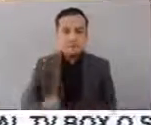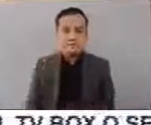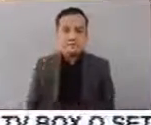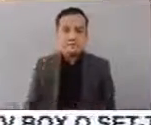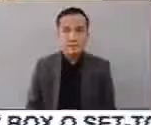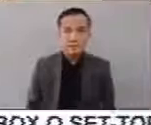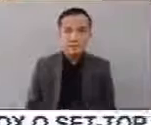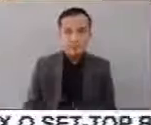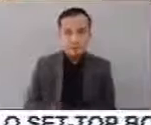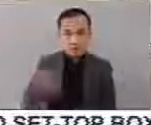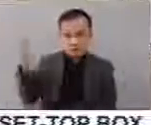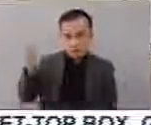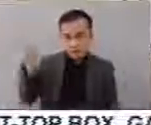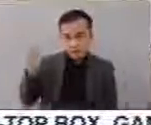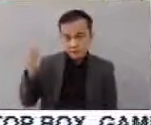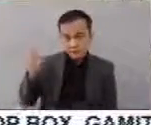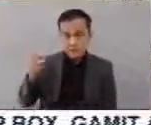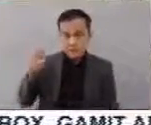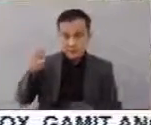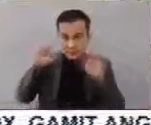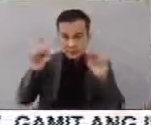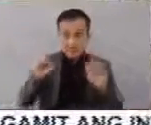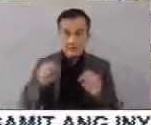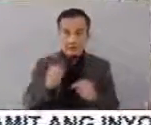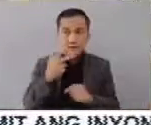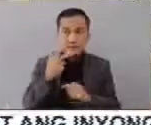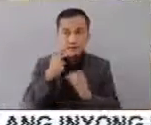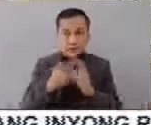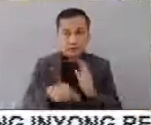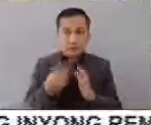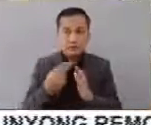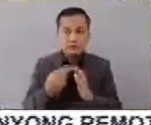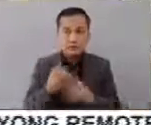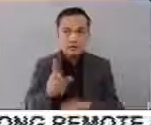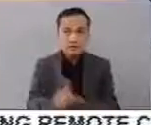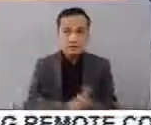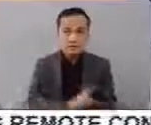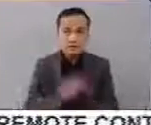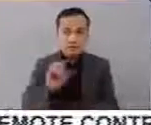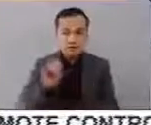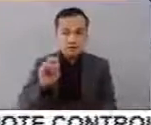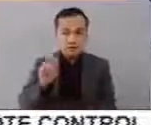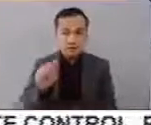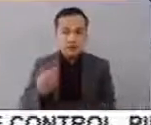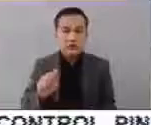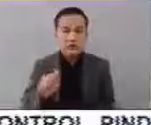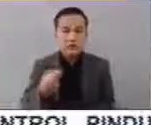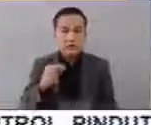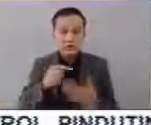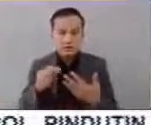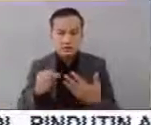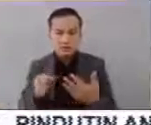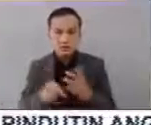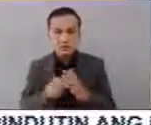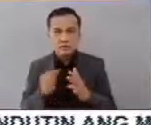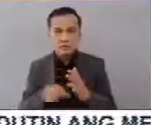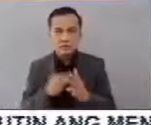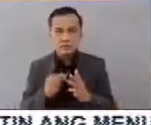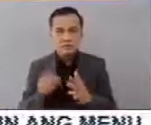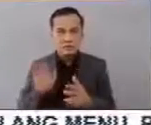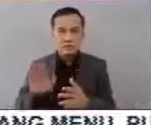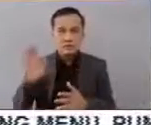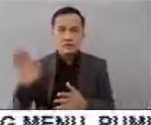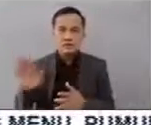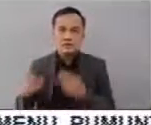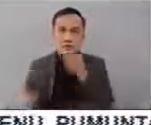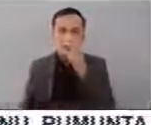talumpati, nanawagan si Pangulong Duterte sa mga mambabatas na sana'y patuloy pa nilang suportahan ang iba pa niyang priority bills,